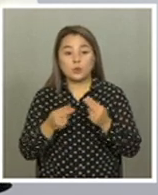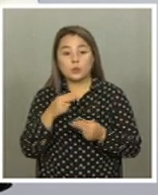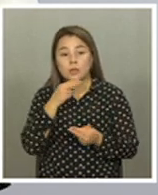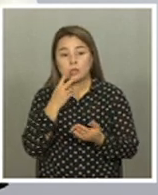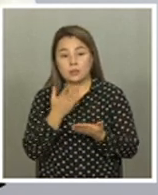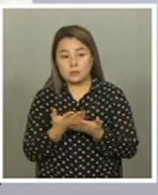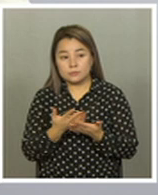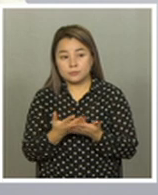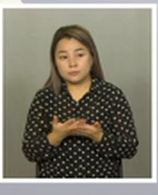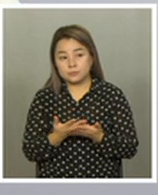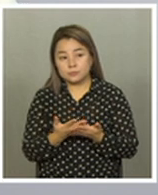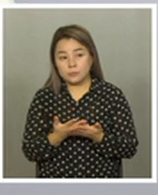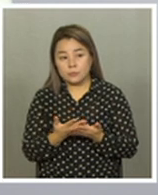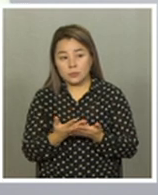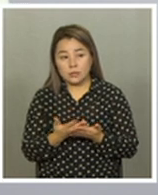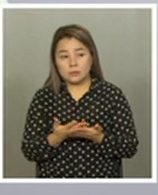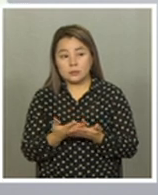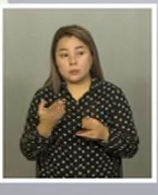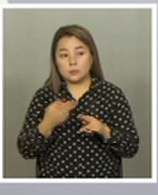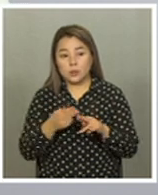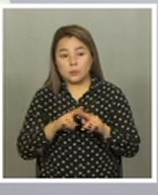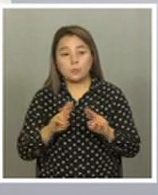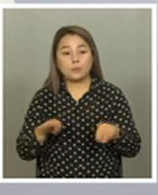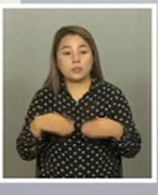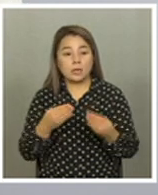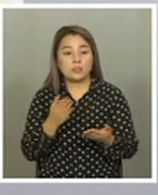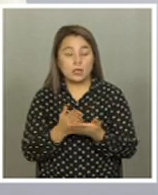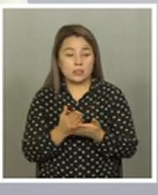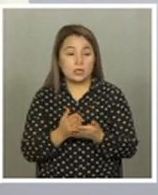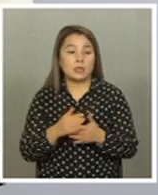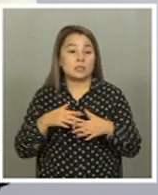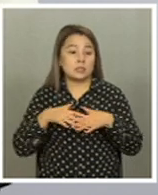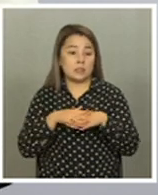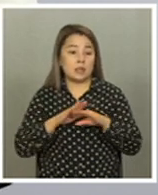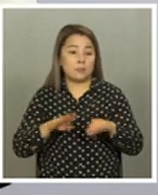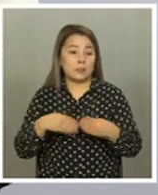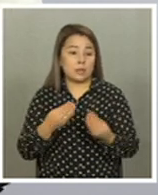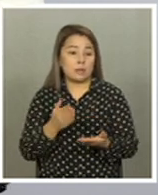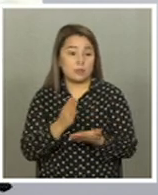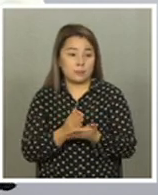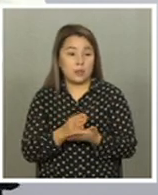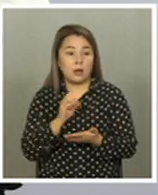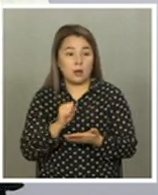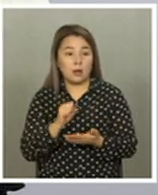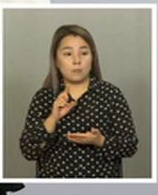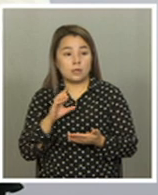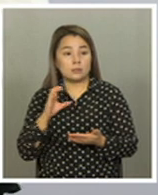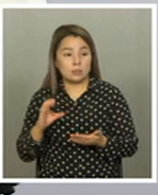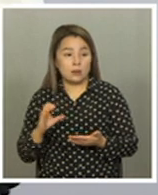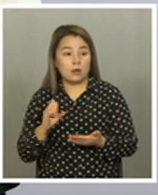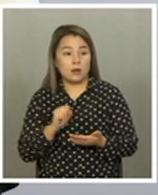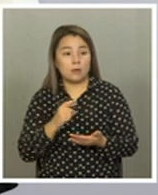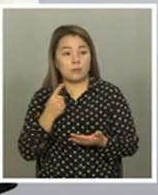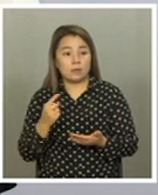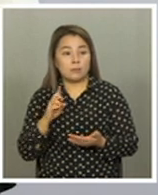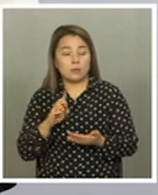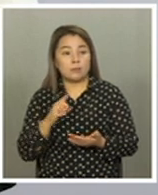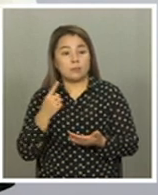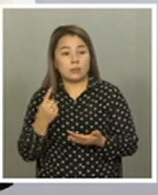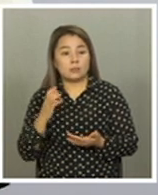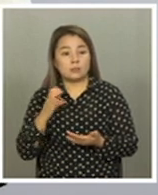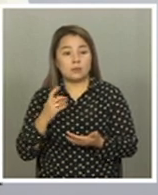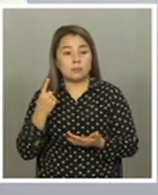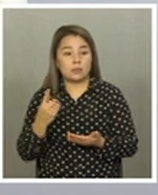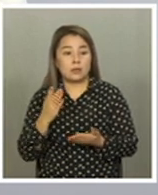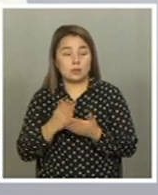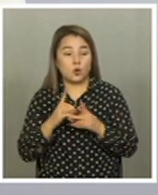қараймыз. Мынау берілгені біздің теореманың шартында берілгені, иә? А, Б, С, А1, Б1, С1 үшбұрыштары берілген,